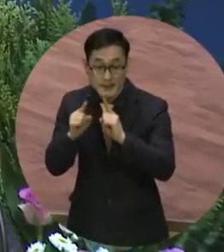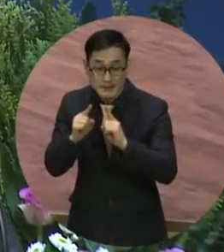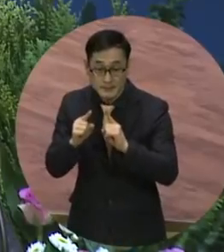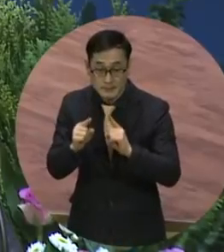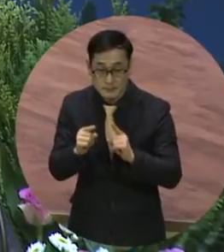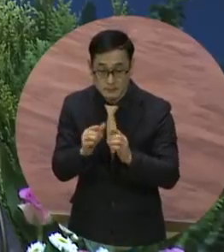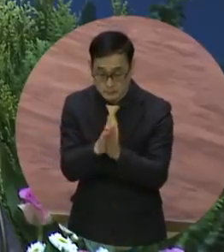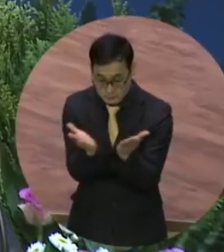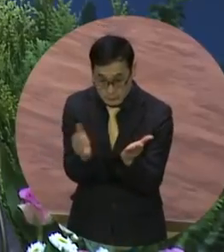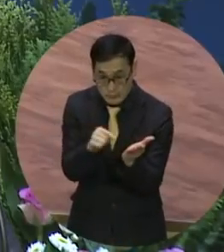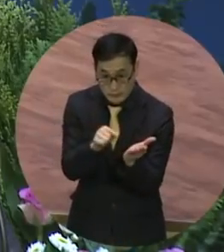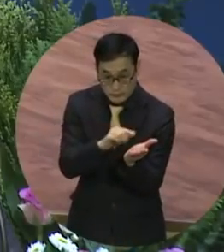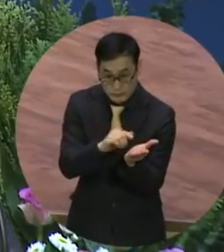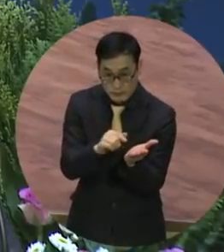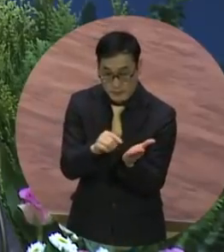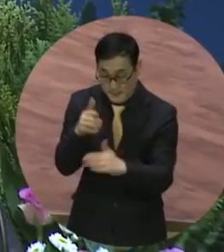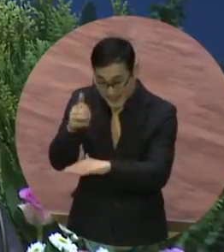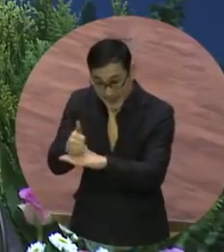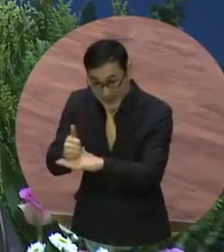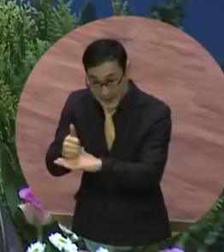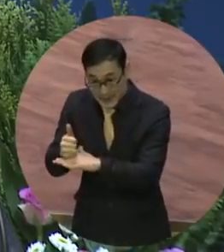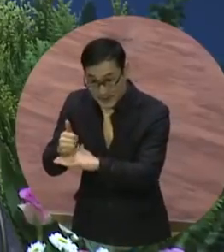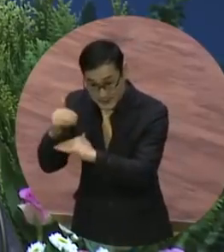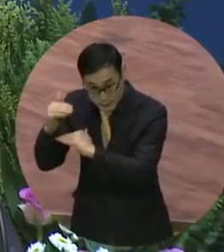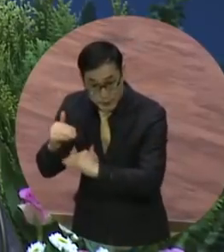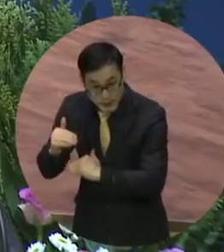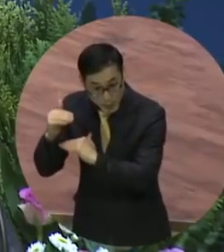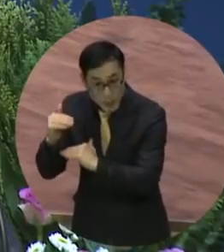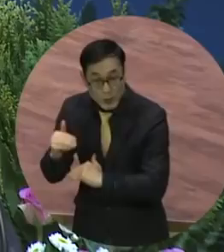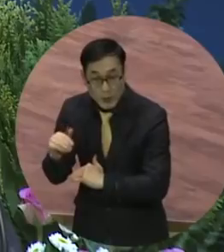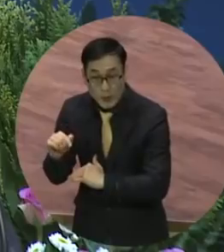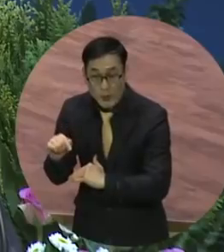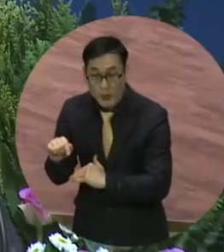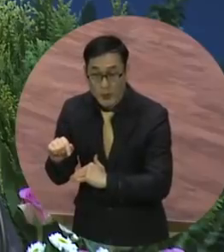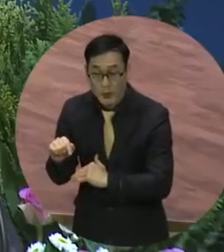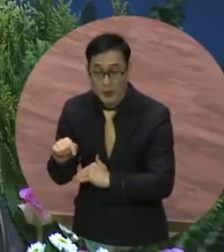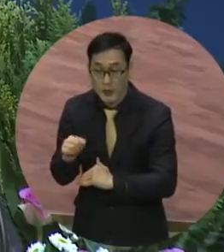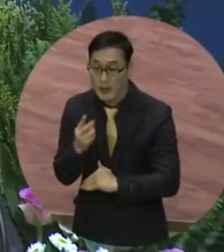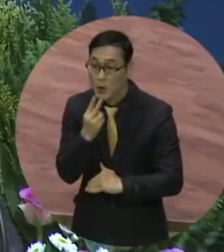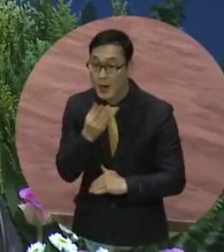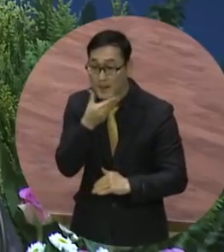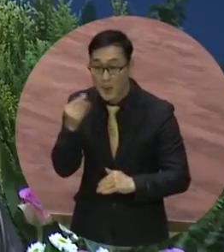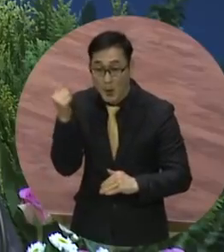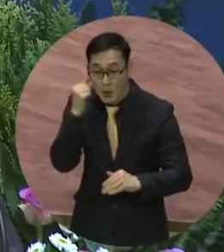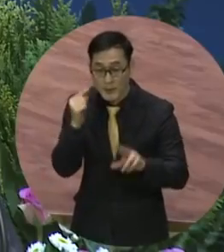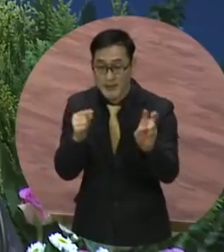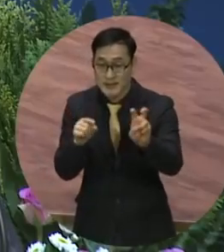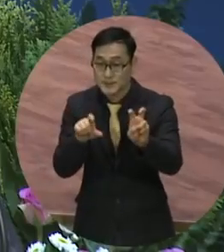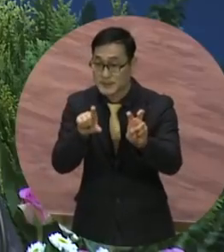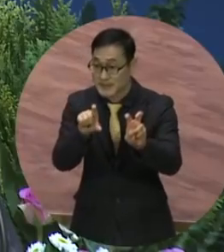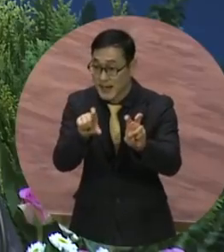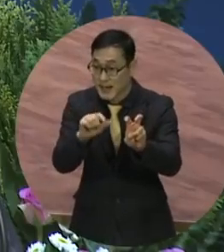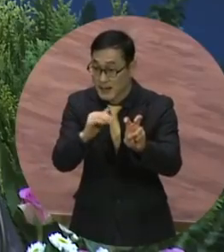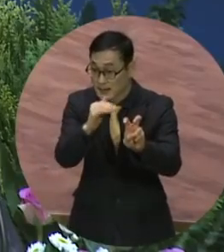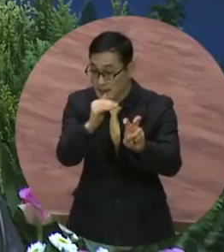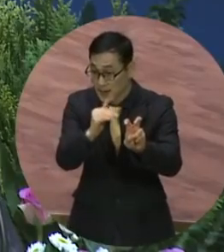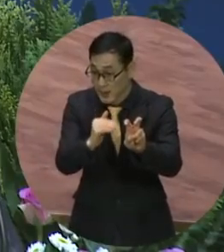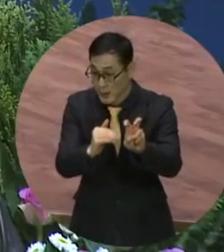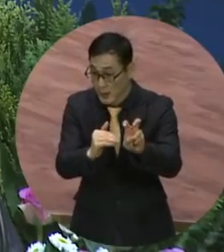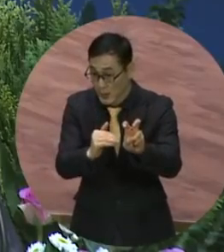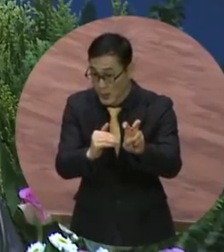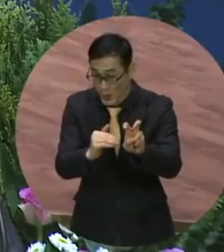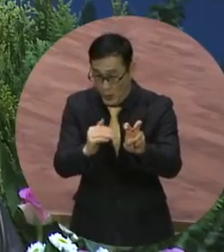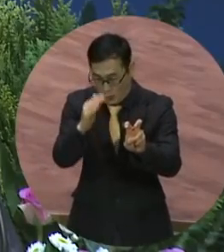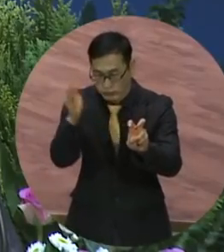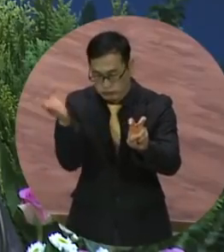장이에요. 요한복음의 마지막 장. 사실 요한복음 20장까지만 해도 충분히 끝을